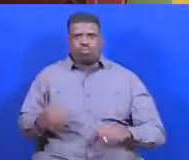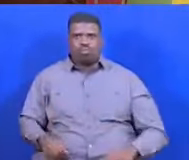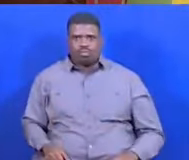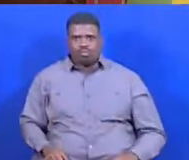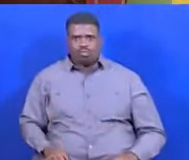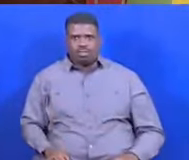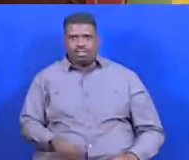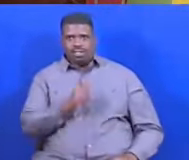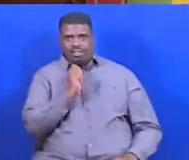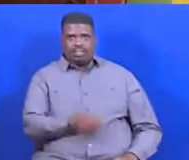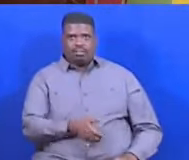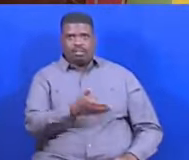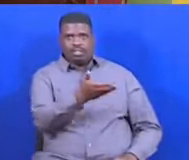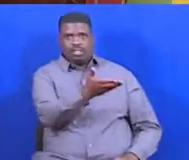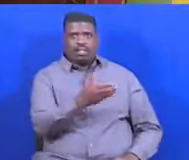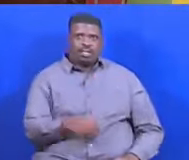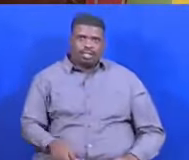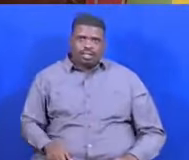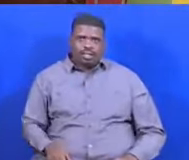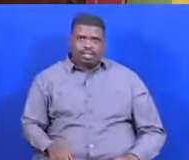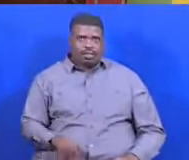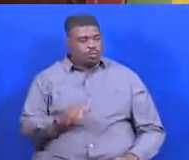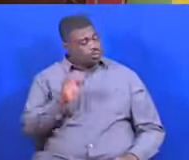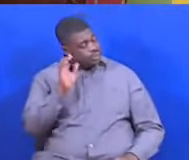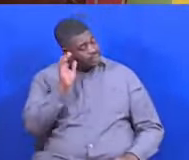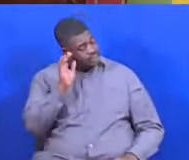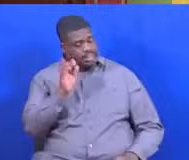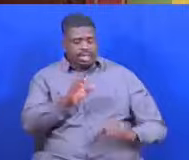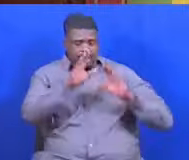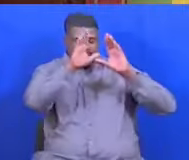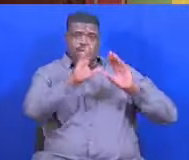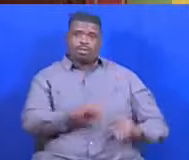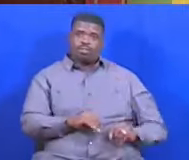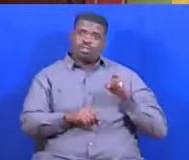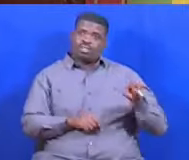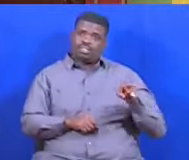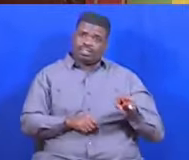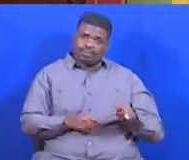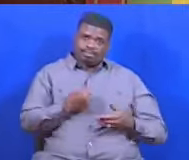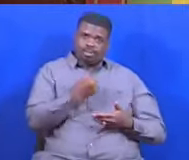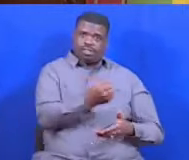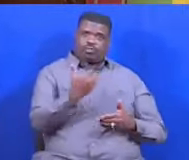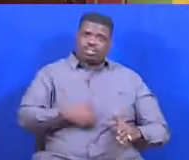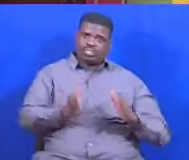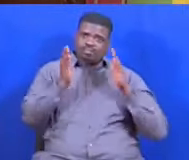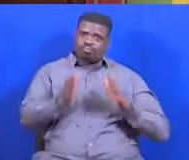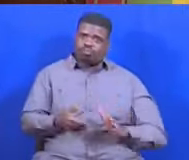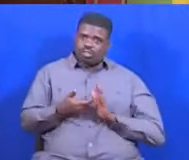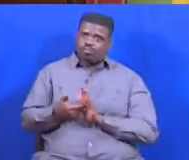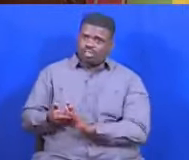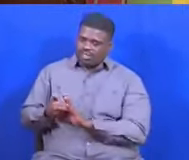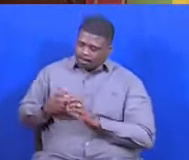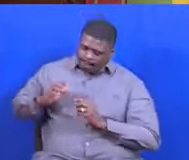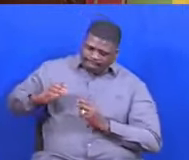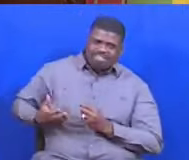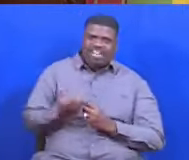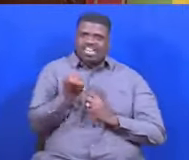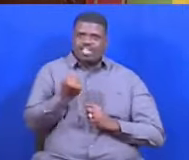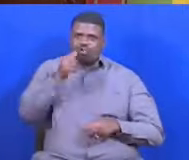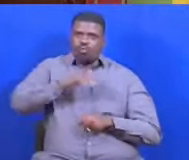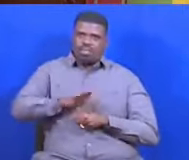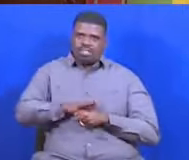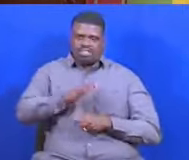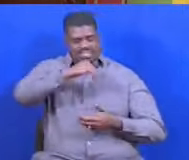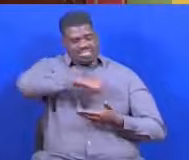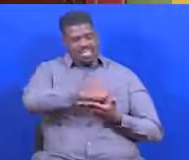Spika, ukisikiliza ripoti hii bajeti hii ya Mheshimiwa Waziri Mkuu inaonesha mafanikio mengi katika